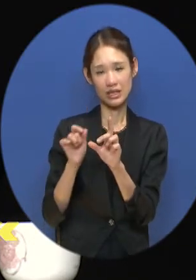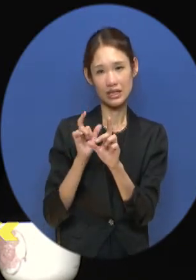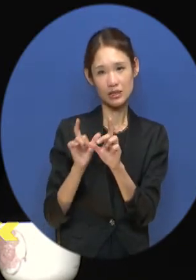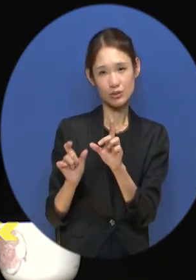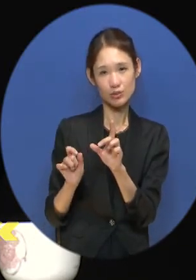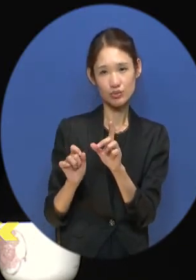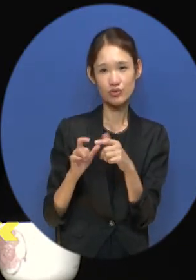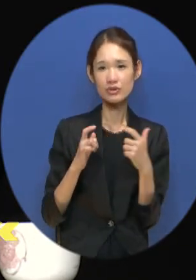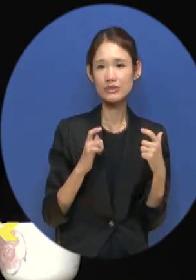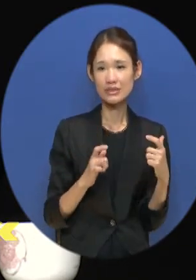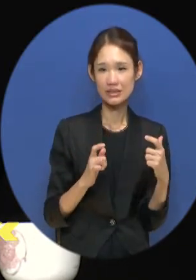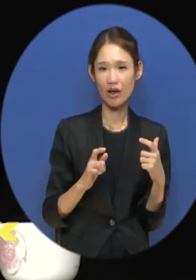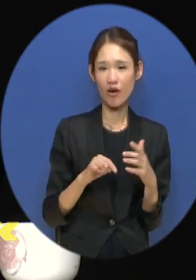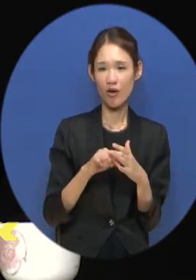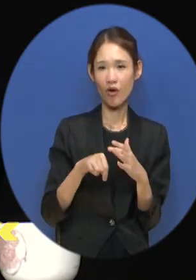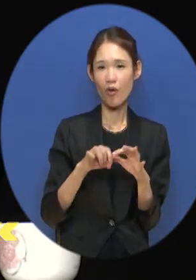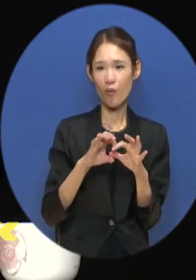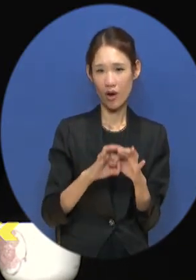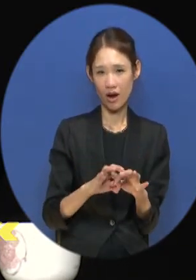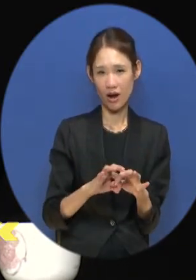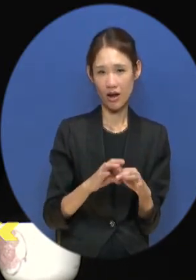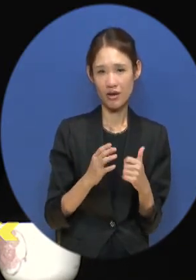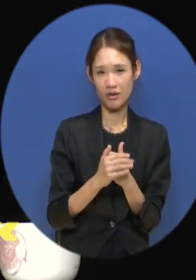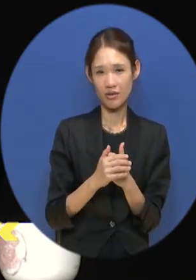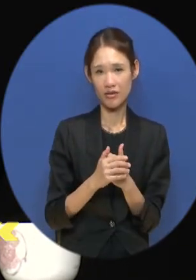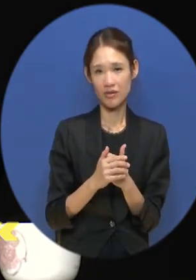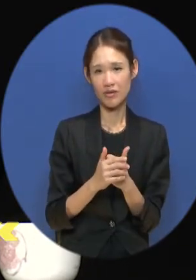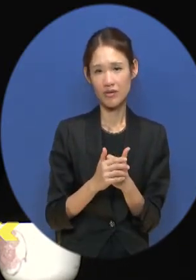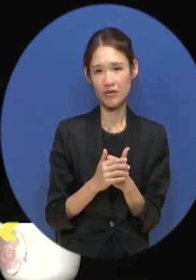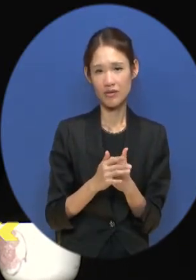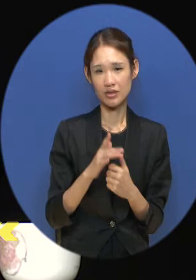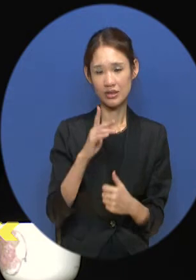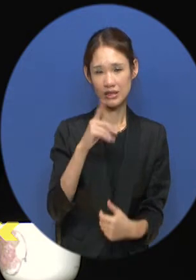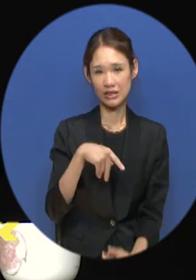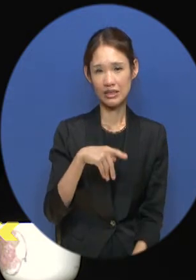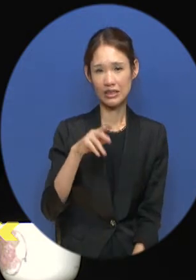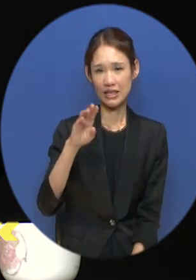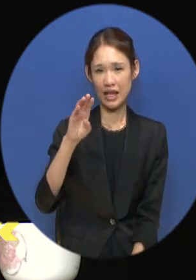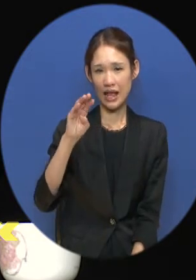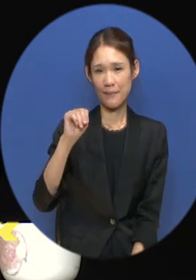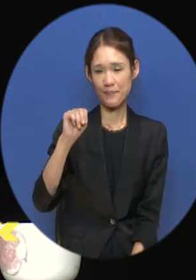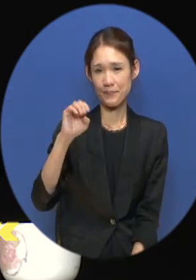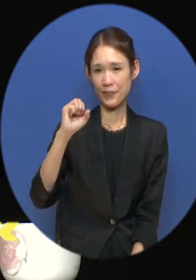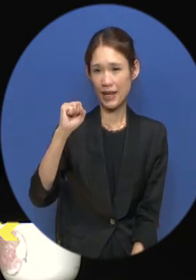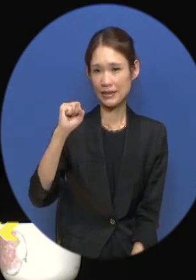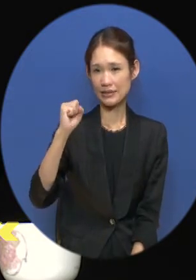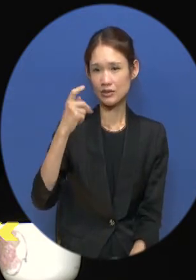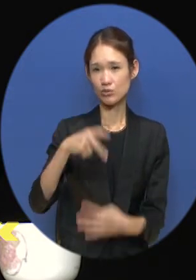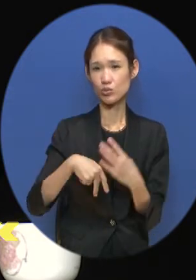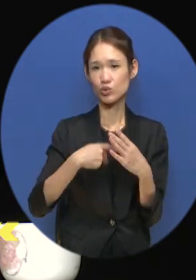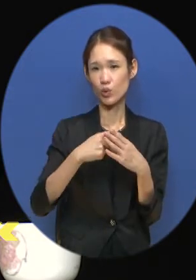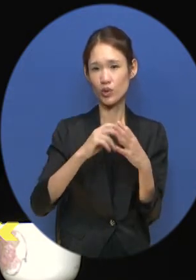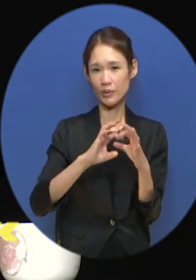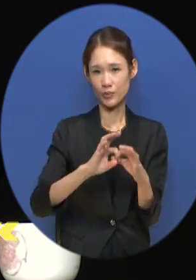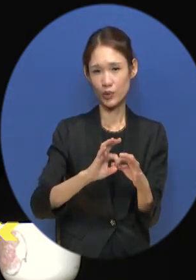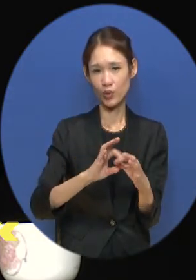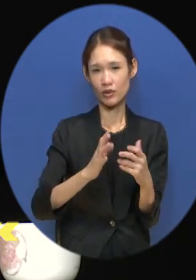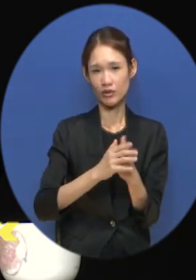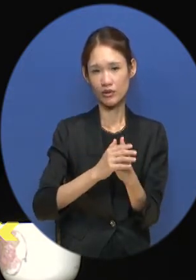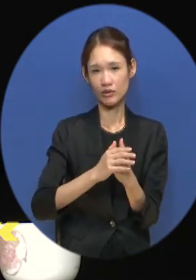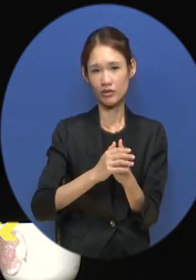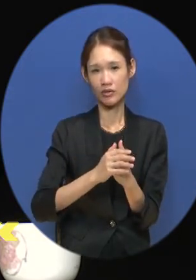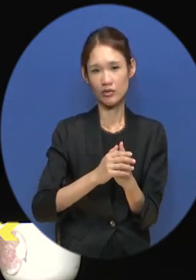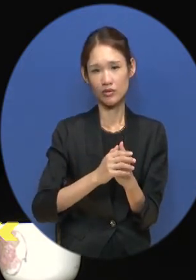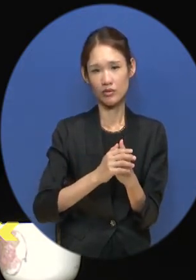저 일부 역에 대해서는 우리 대기에서 하는 TMS 시스템을 적용해서 그렇죠. 지금 뭐